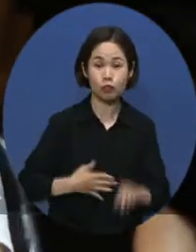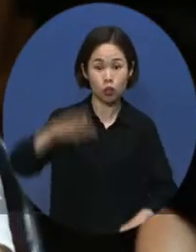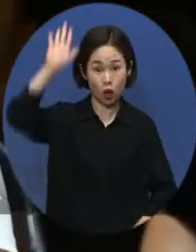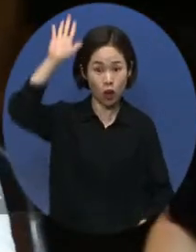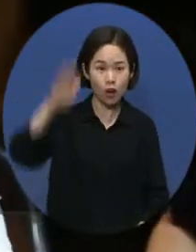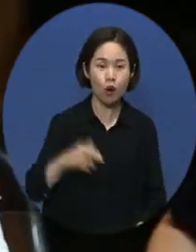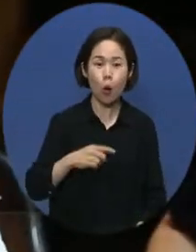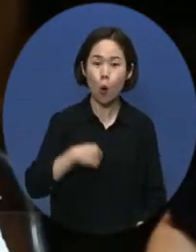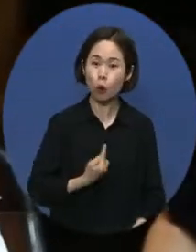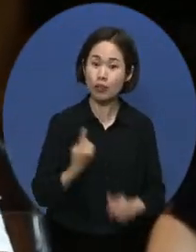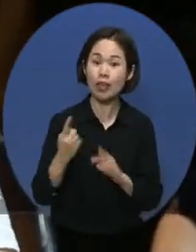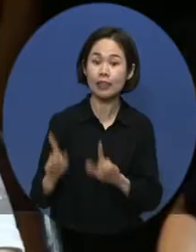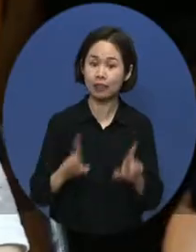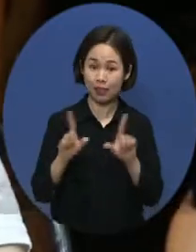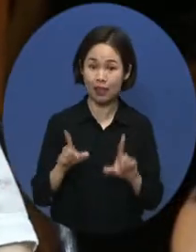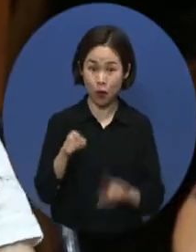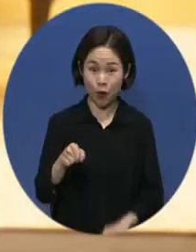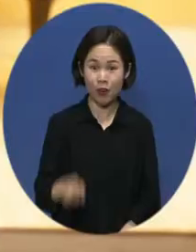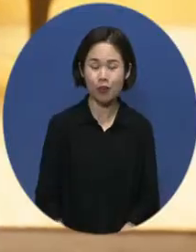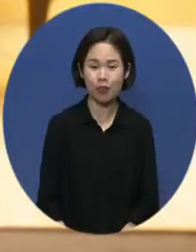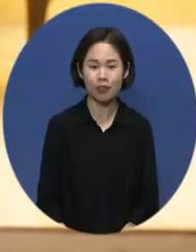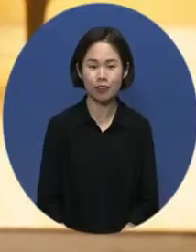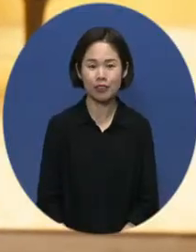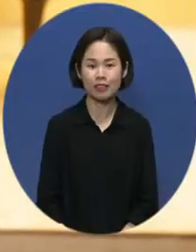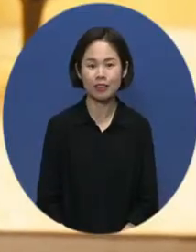네. 사는 거예요. 혼자 사는 거.